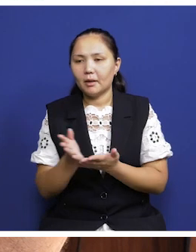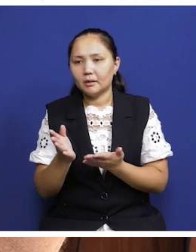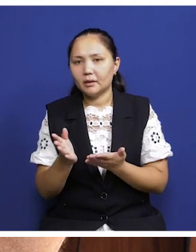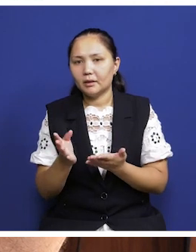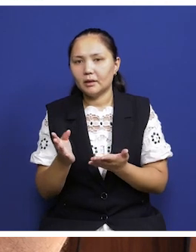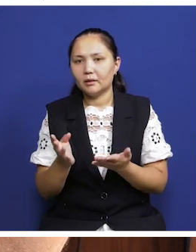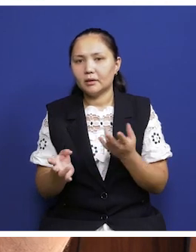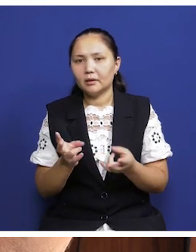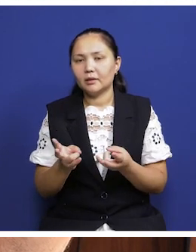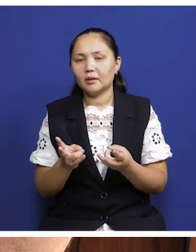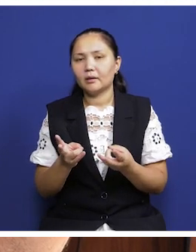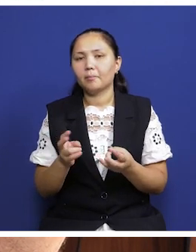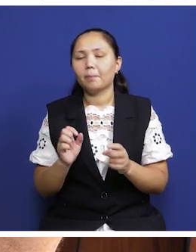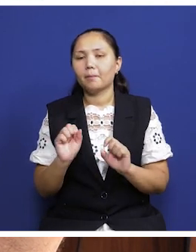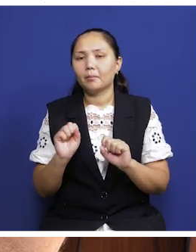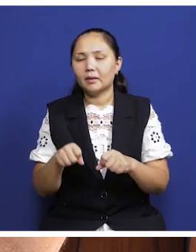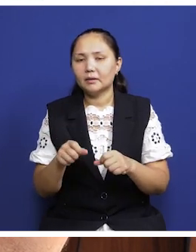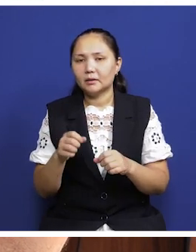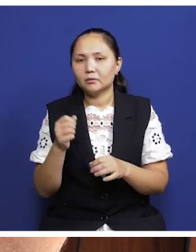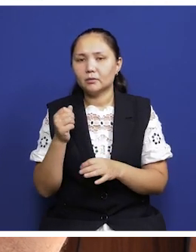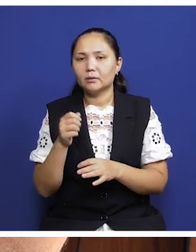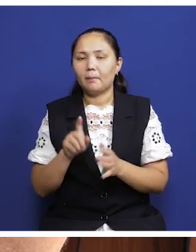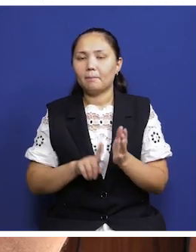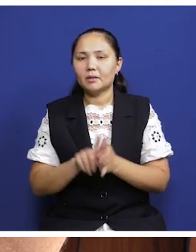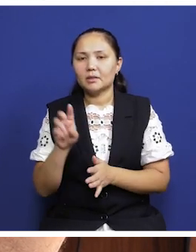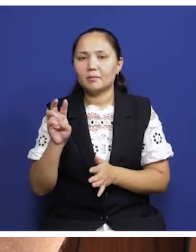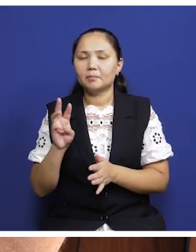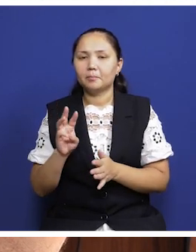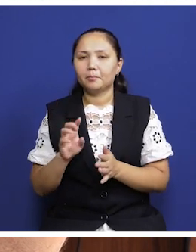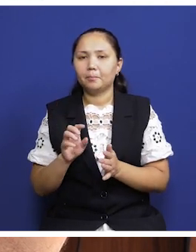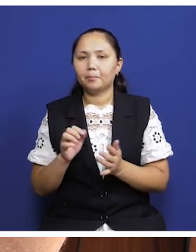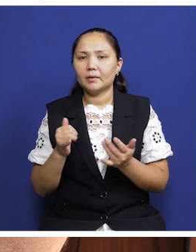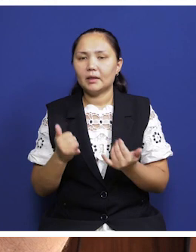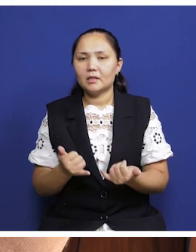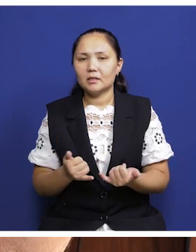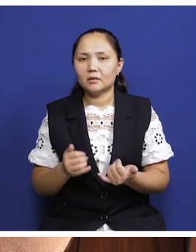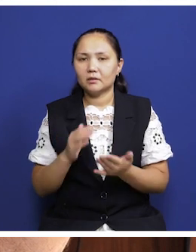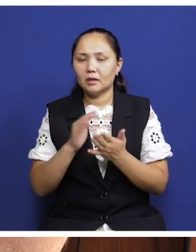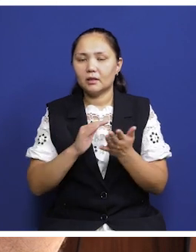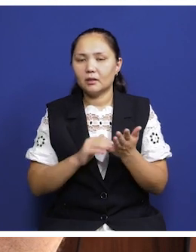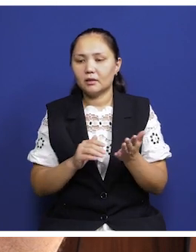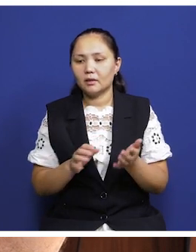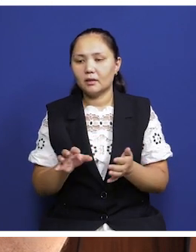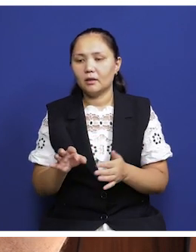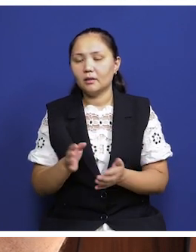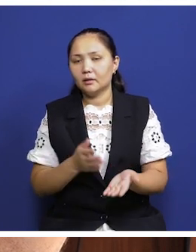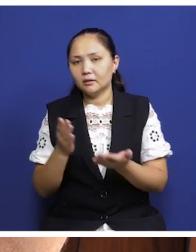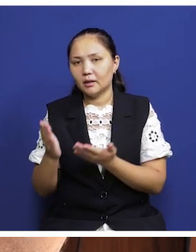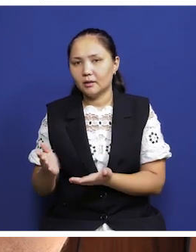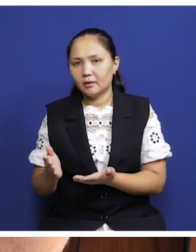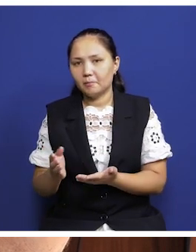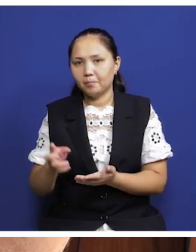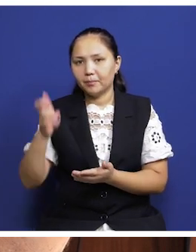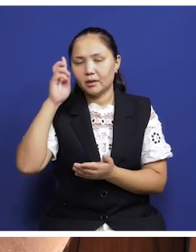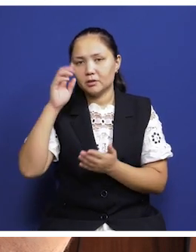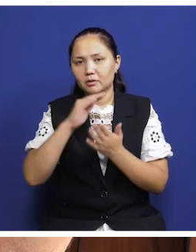жұмыстарды жүргізіп, рұқсат алған уақыттан бастап, осы мен тамыз айының басынан бастап қазір құжаттарды өткізіп, осы